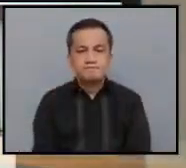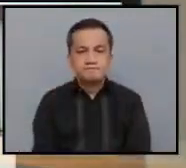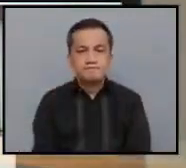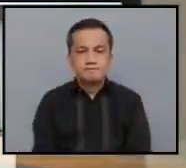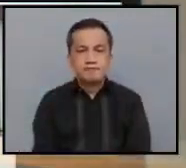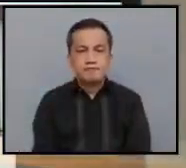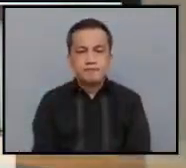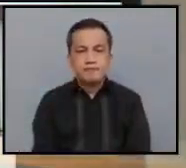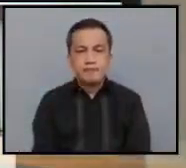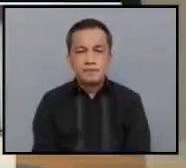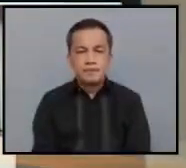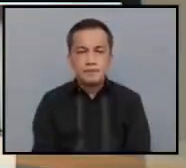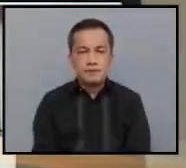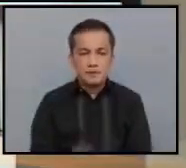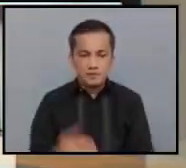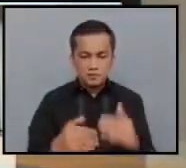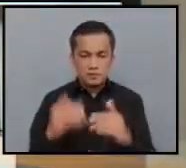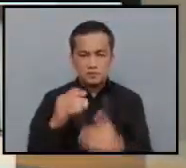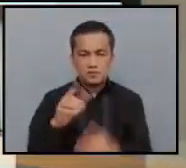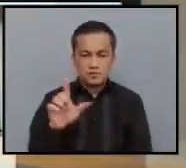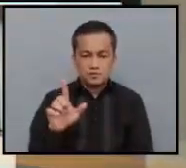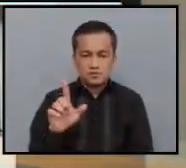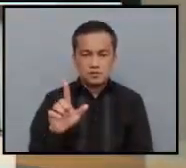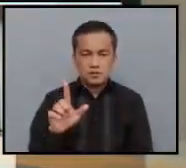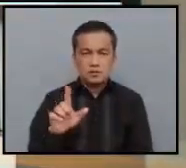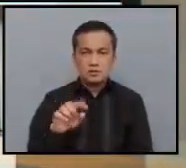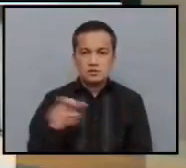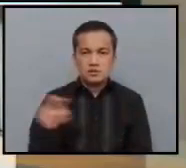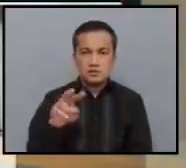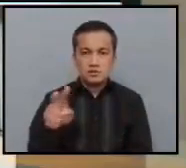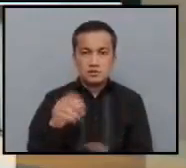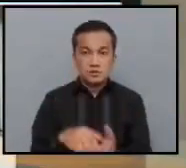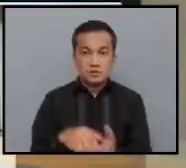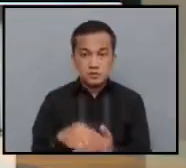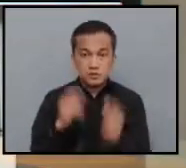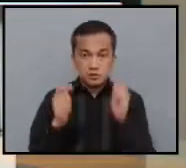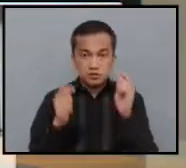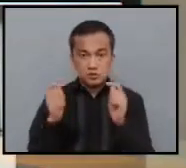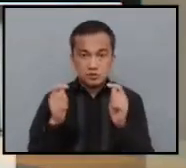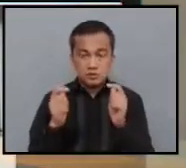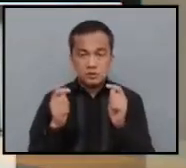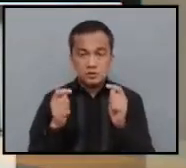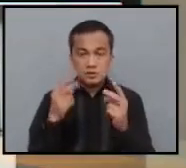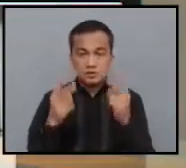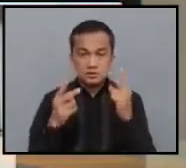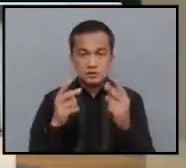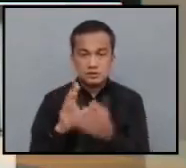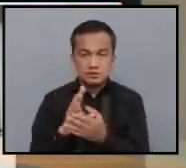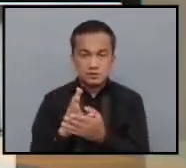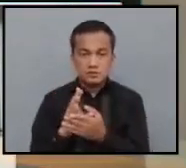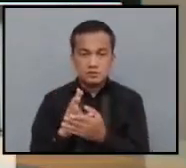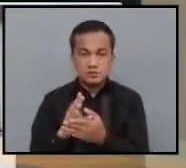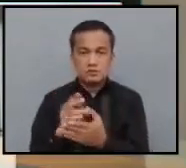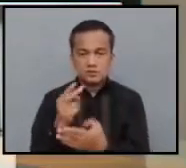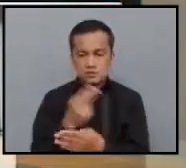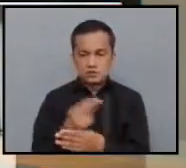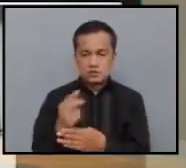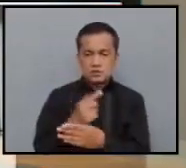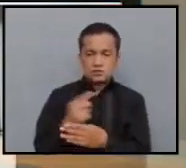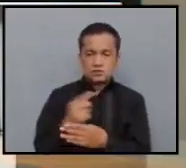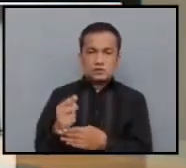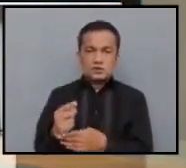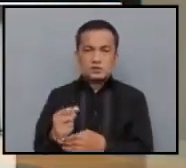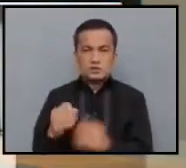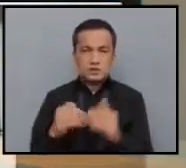Pumalo na sa mga 21 hanggang 22,000 ang mga turista ang bumisita sa Boracay nitong Semana Santa. Lagpas yan sa